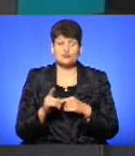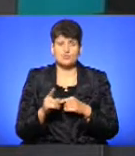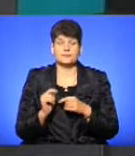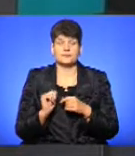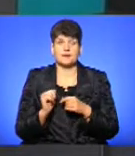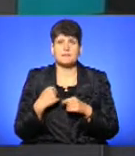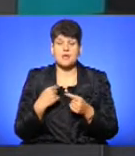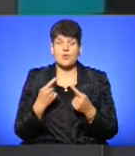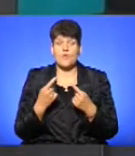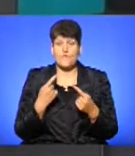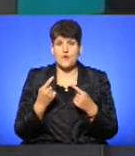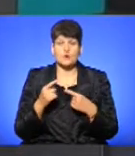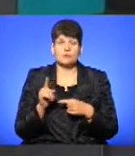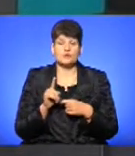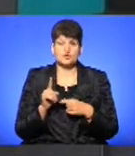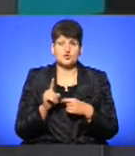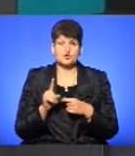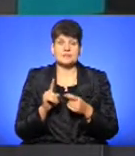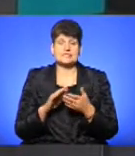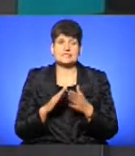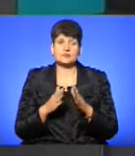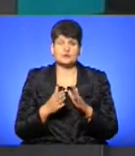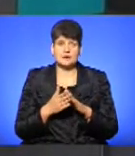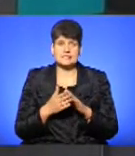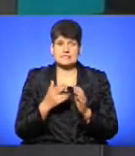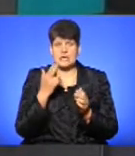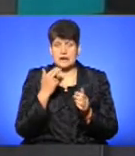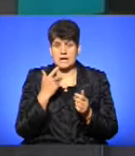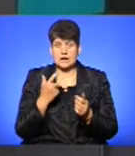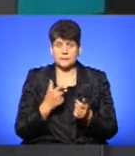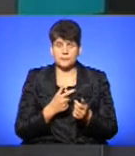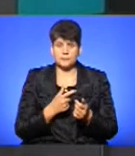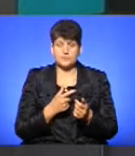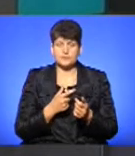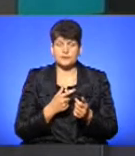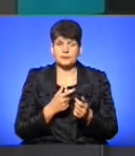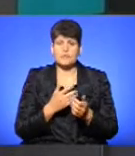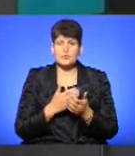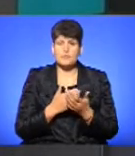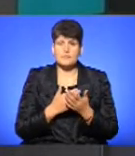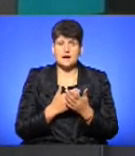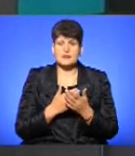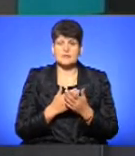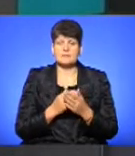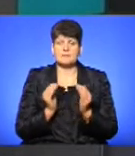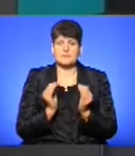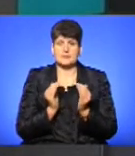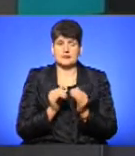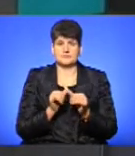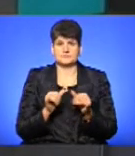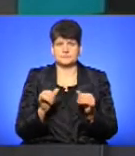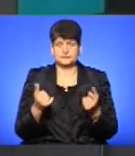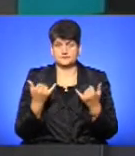ми говоримо, що епідемічна ситуація з грипу і гострих респіраторних, вона має низьку інтенсивність на сьогоднішній